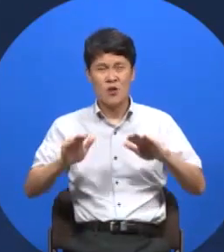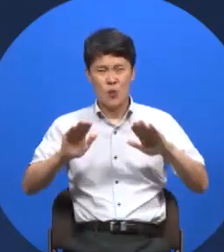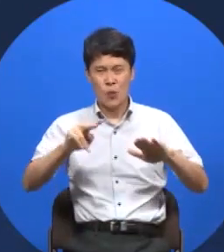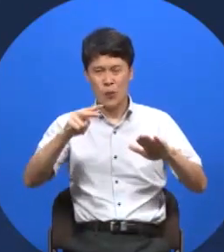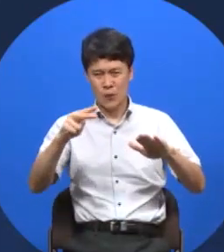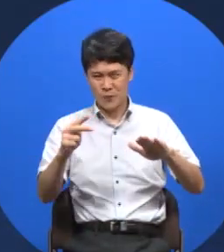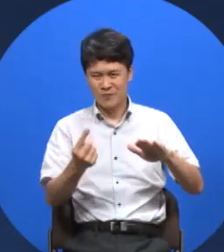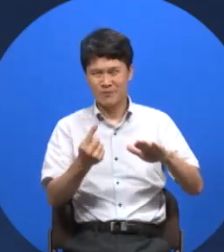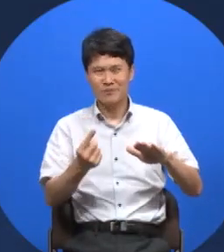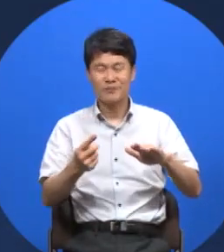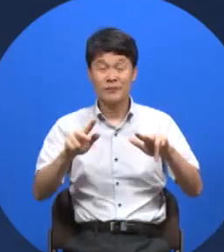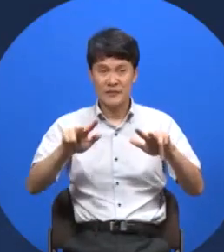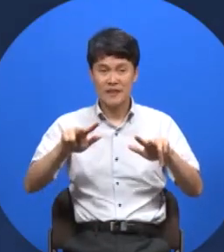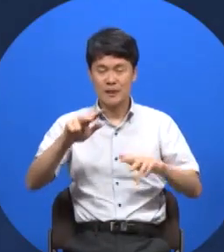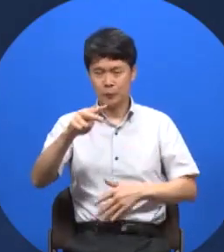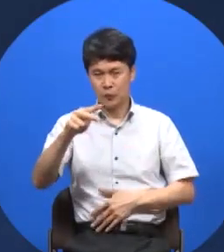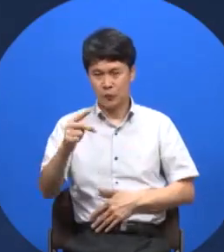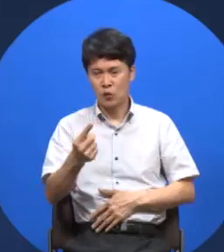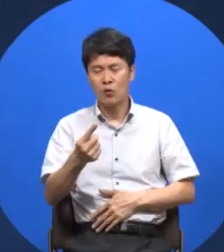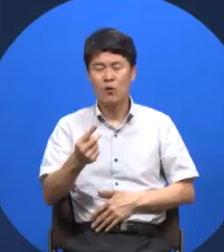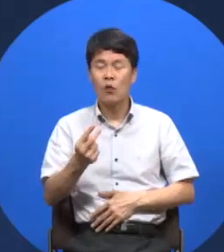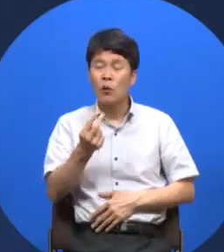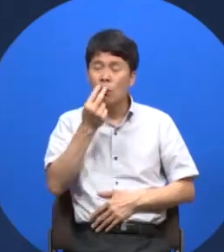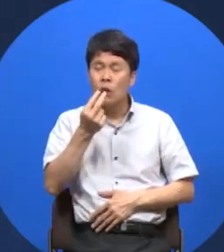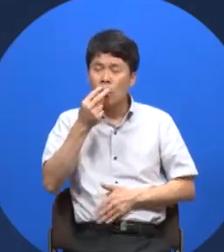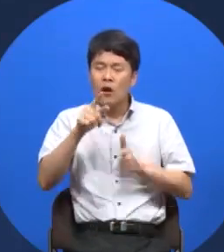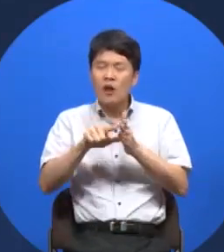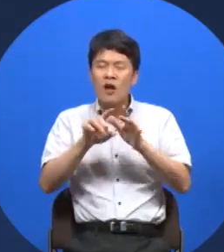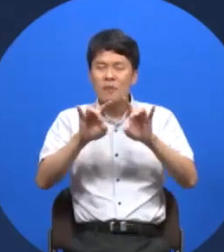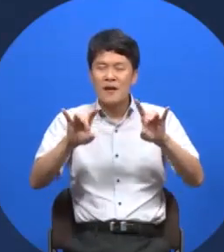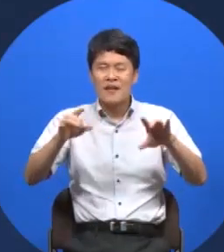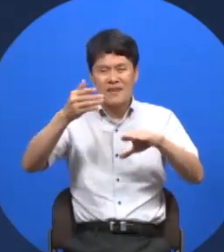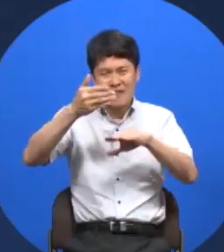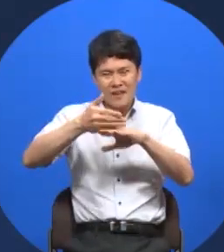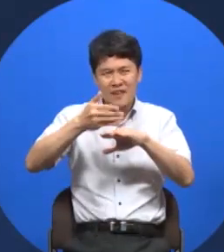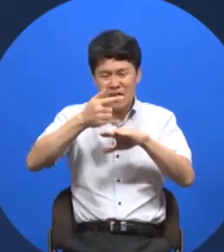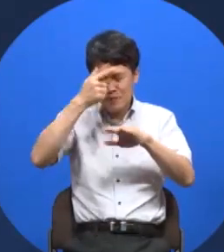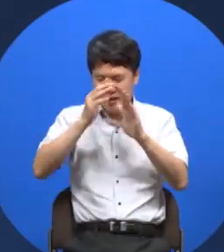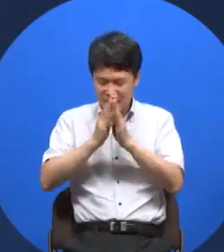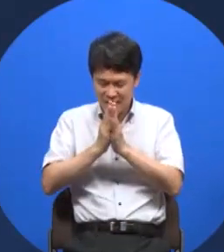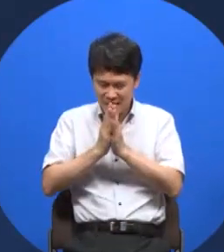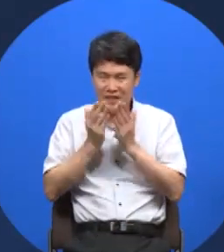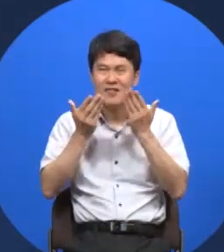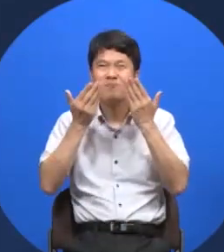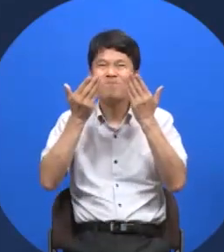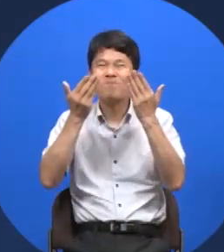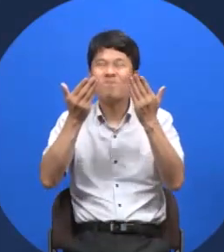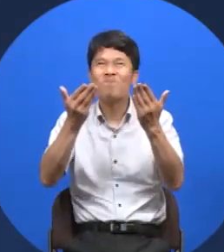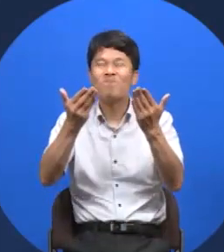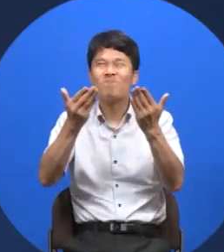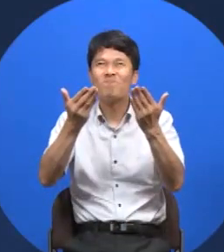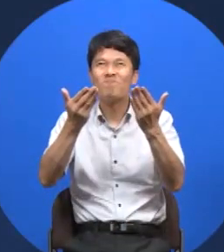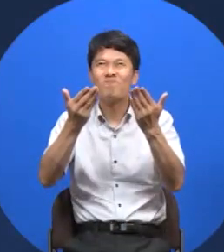오늘도 지금도 숨쉴 때마다 감사의 기도를 드려야